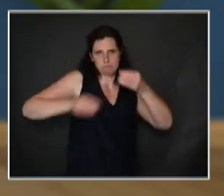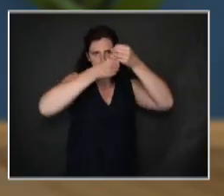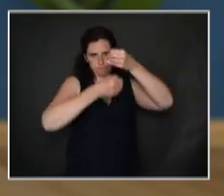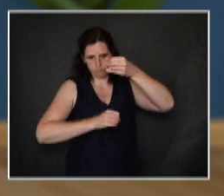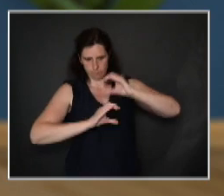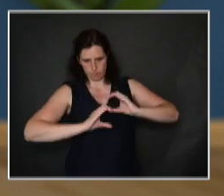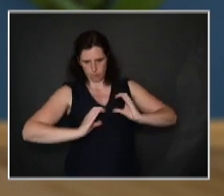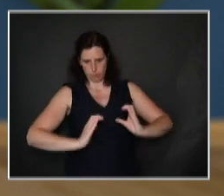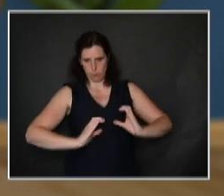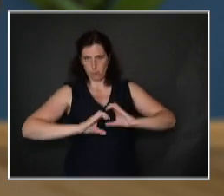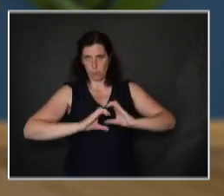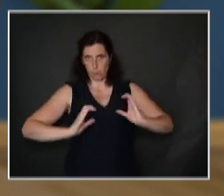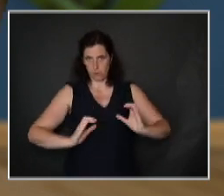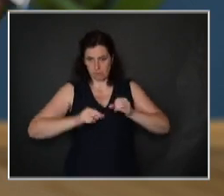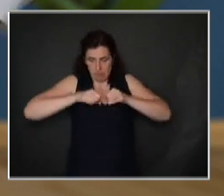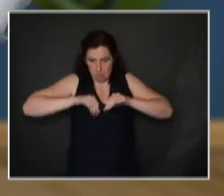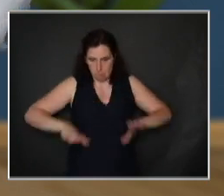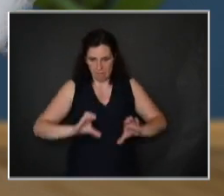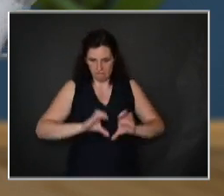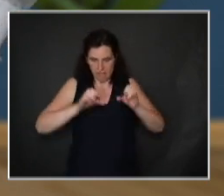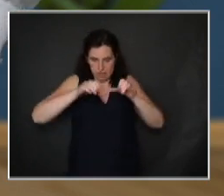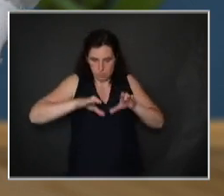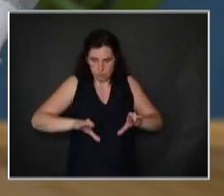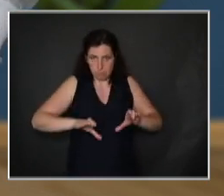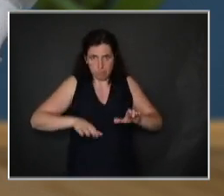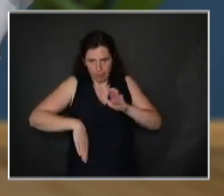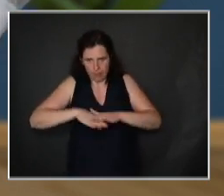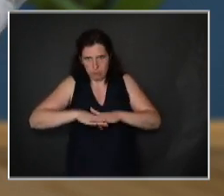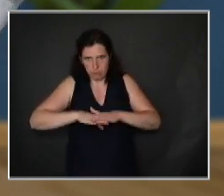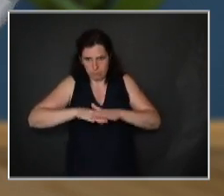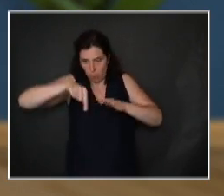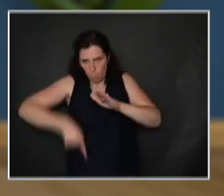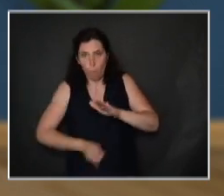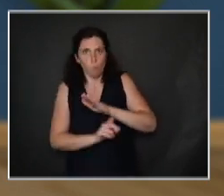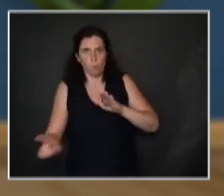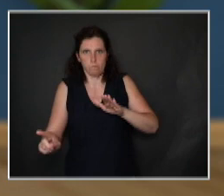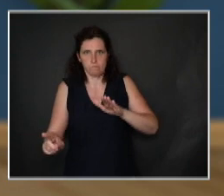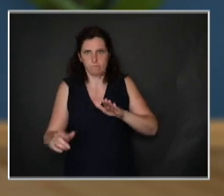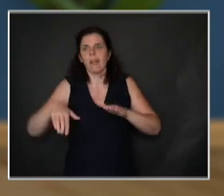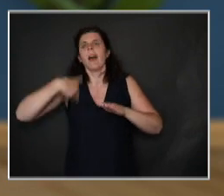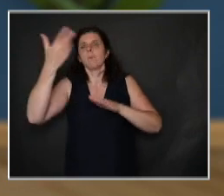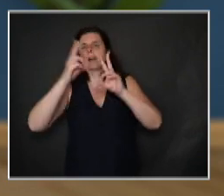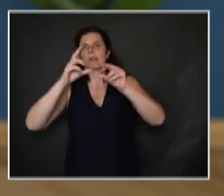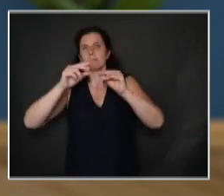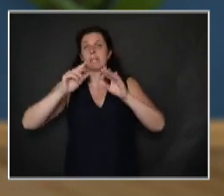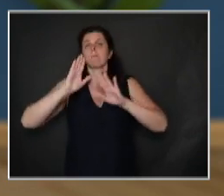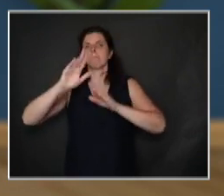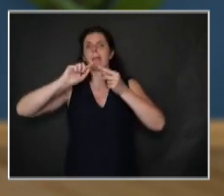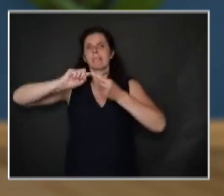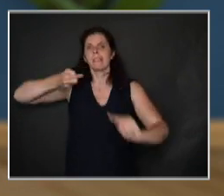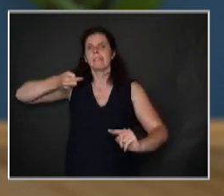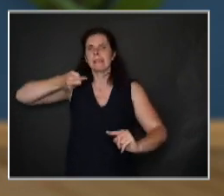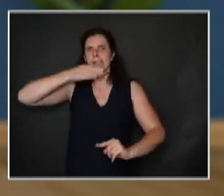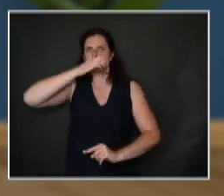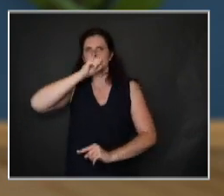bas du dos, et cette douleur irradie dans les fesses, mais ne descend pas en dessous du pli fessier. Tout à l'heure, je dirai quelques mots de la sciatique, qui est une